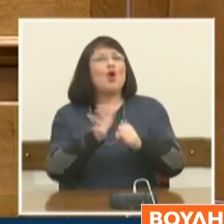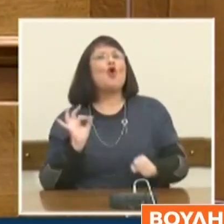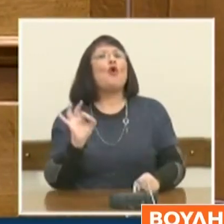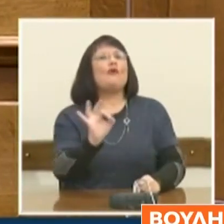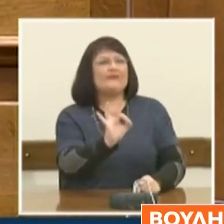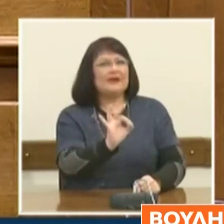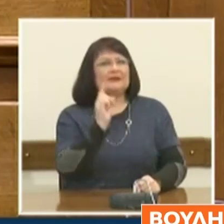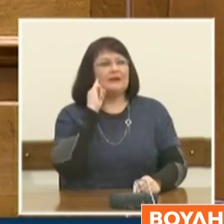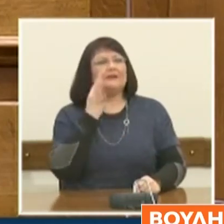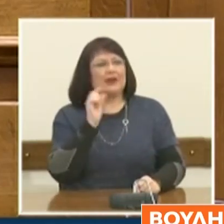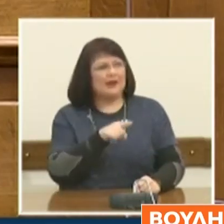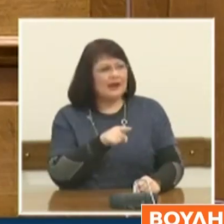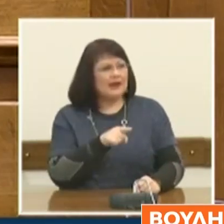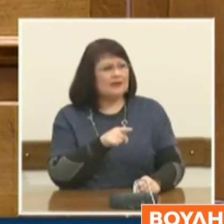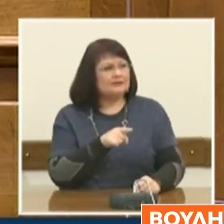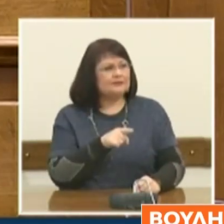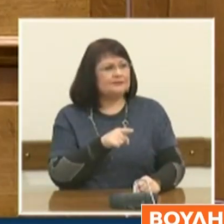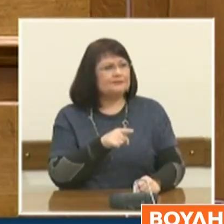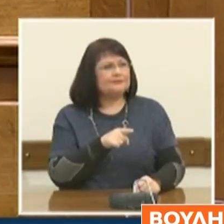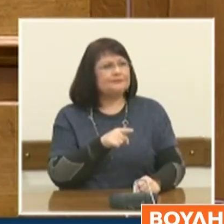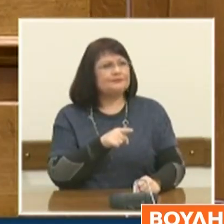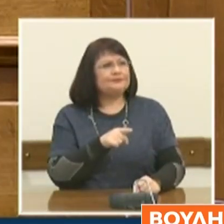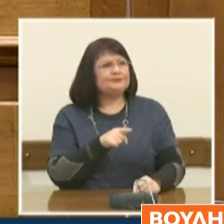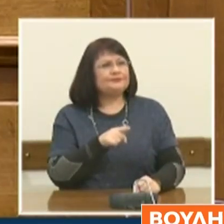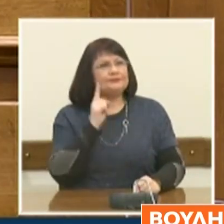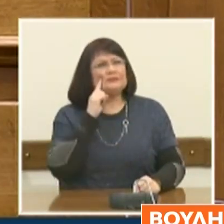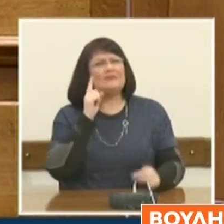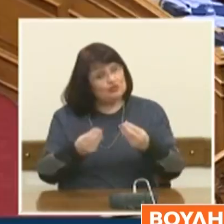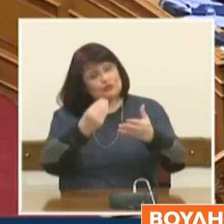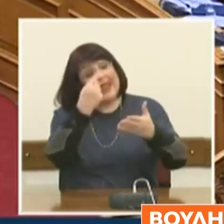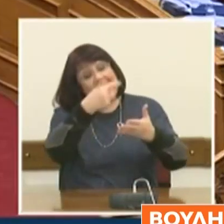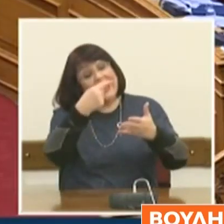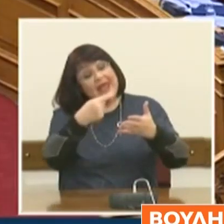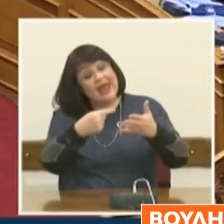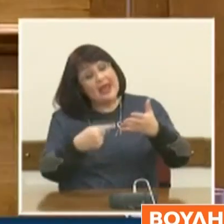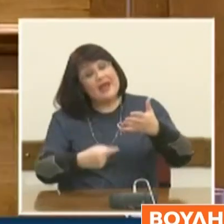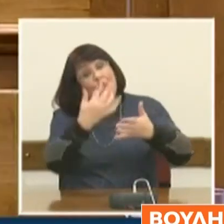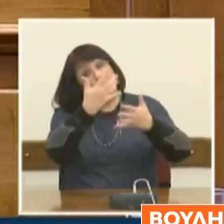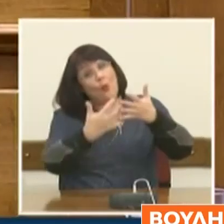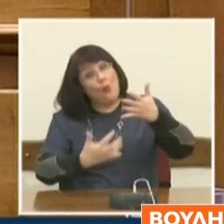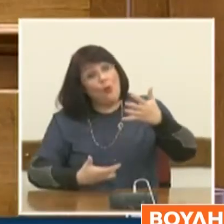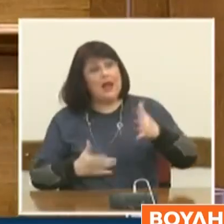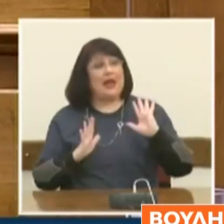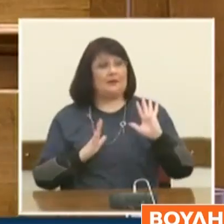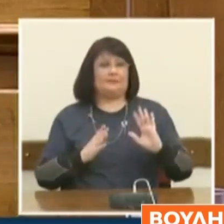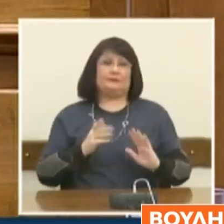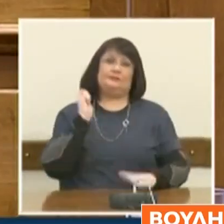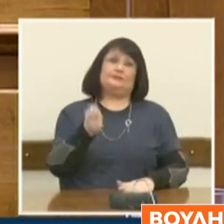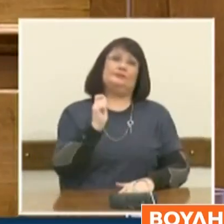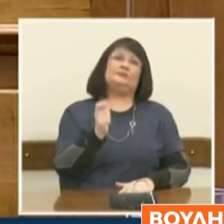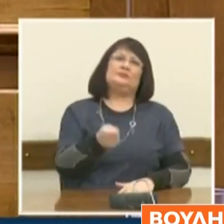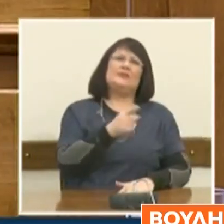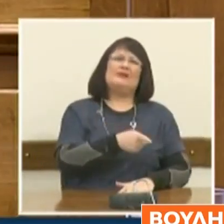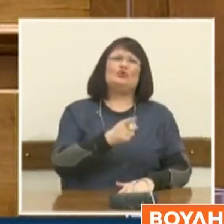ως μια ευκαιρία για να έχετε τον απόλυτο έλεγχο στην πολιτική ζωή του τόπου. Χρηματοδοτείτε τους